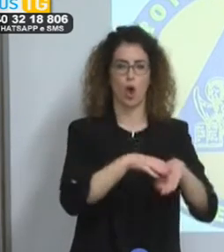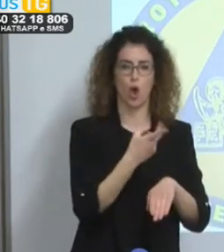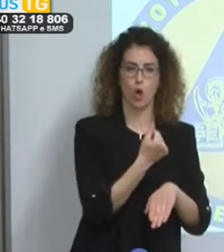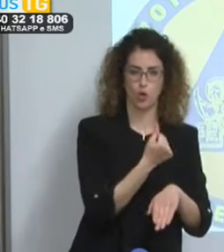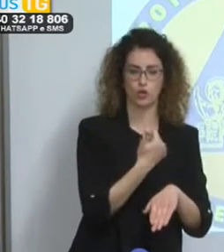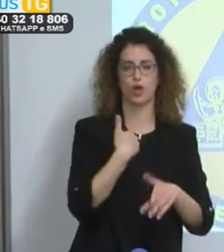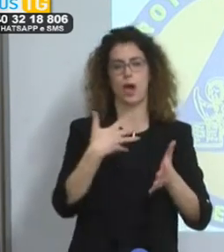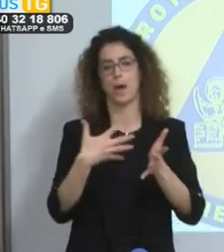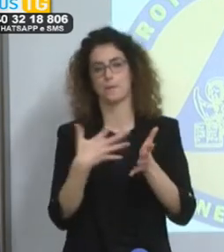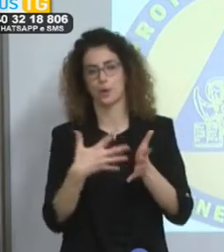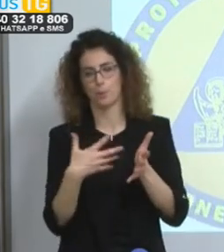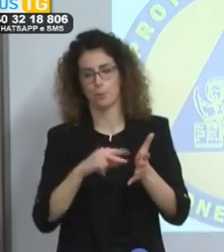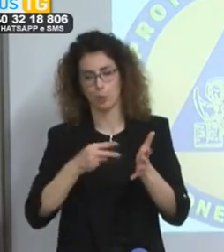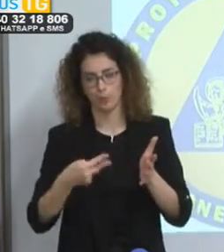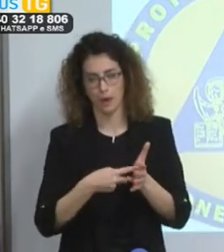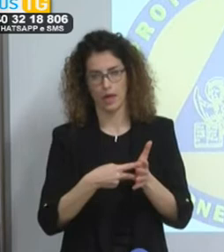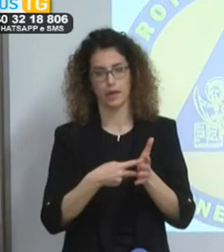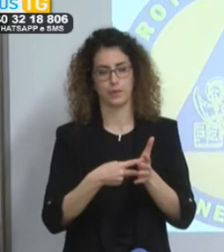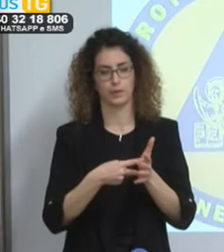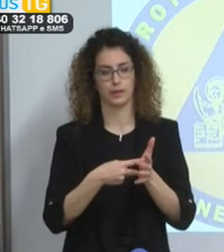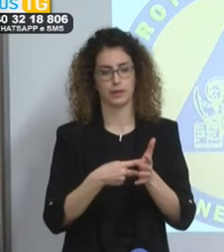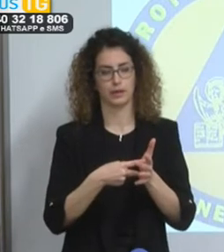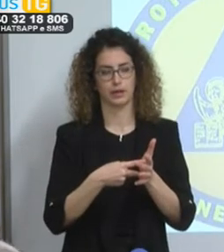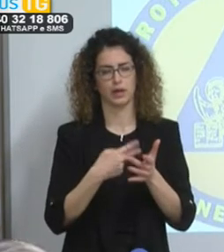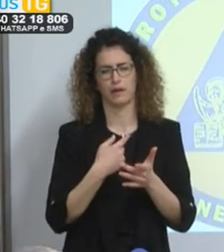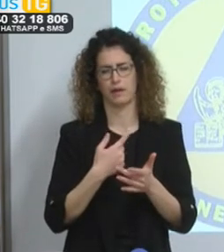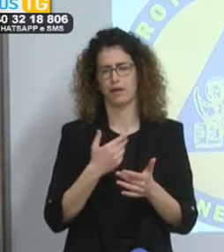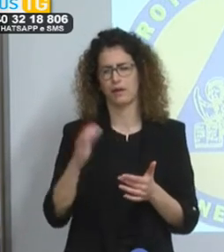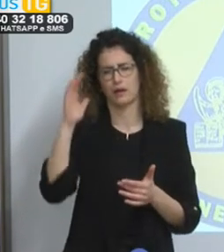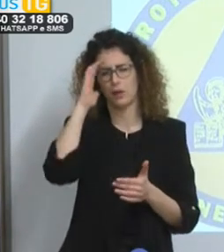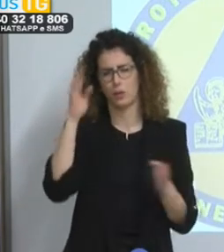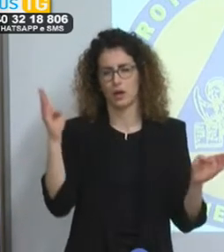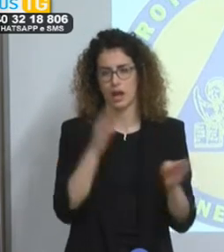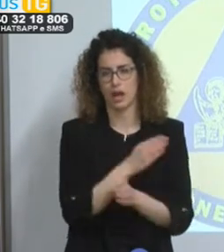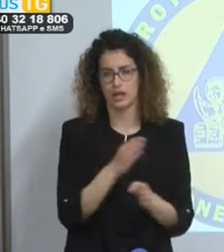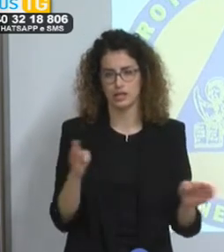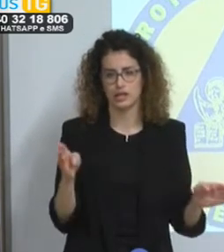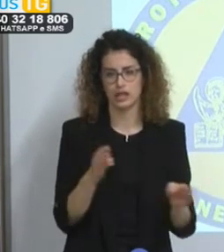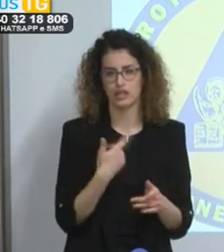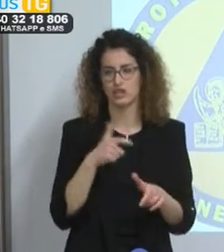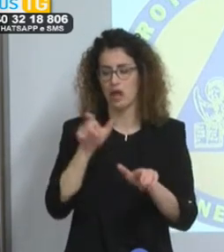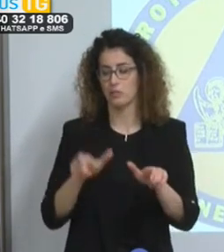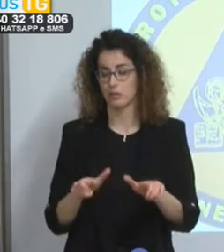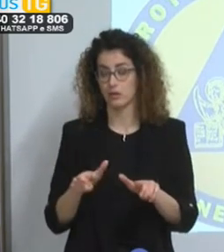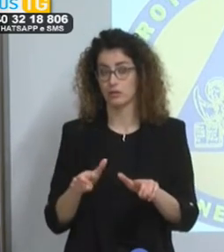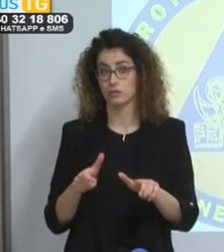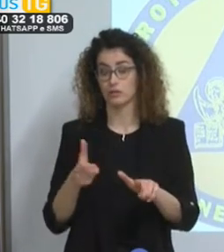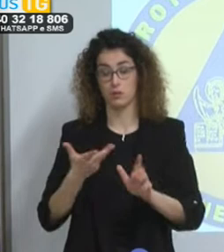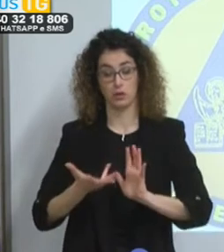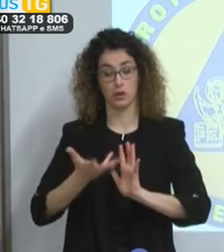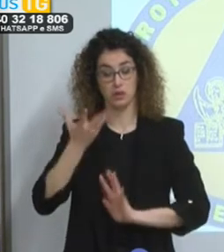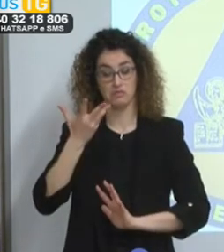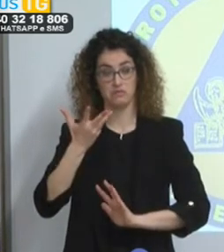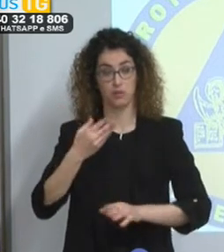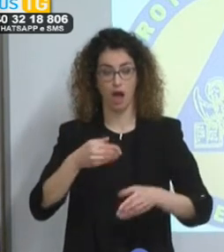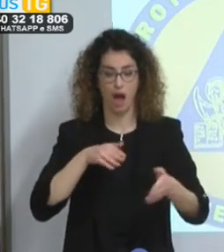dei problemi, e dove si è sentito tutto, abbiamo avuto premi Nobel dell'asfalto che non sapevamo neanche di avere, che ci hanno spiegato come